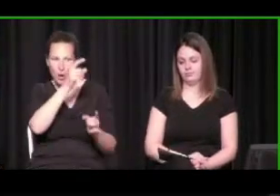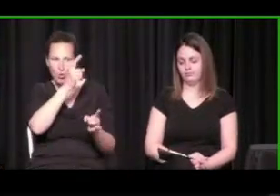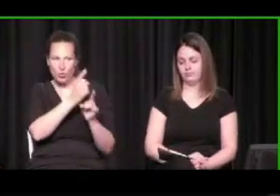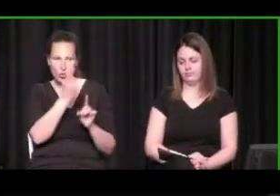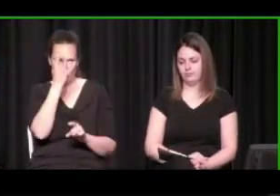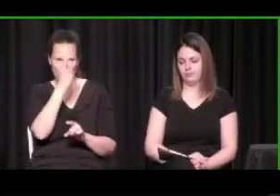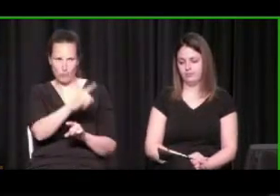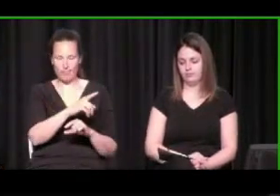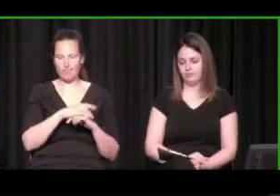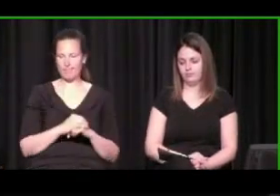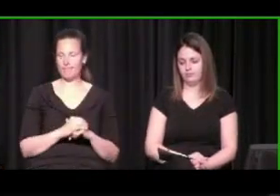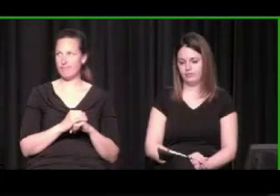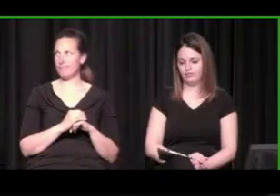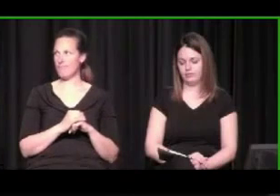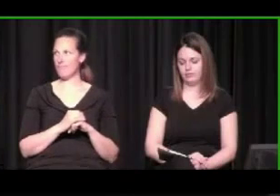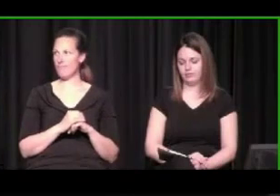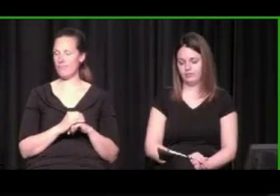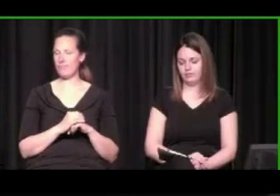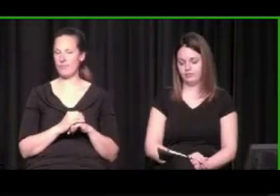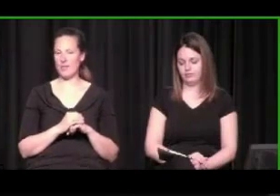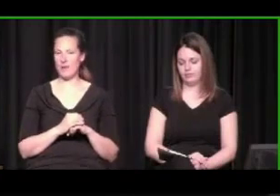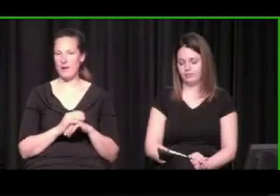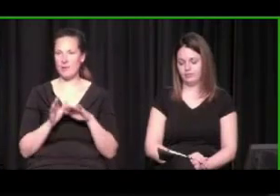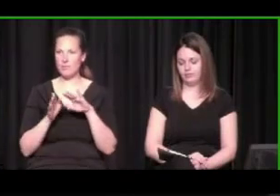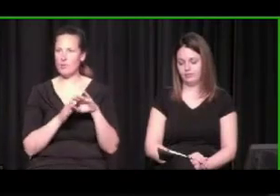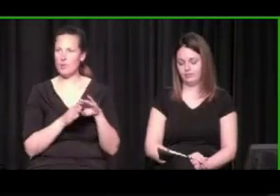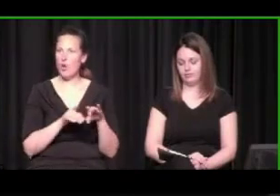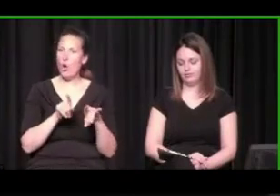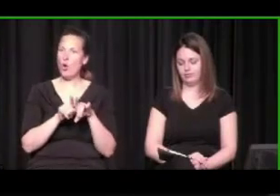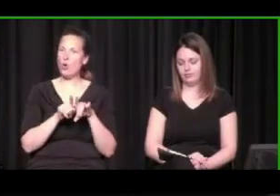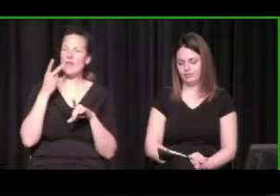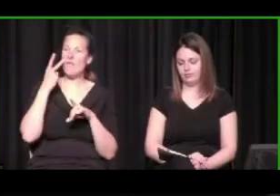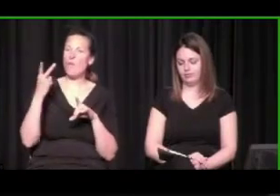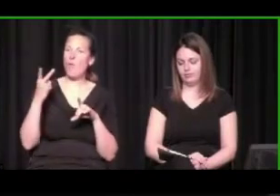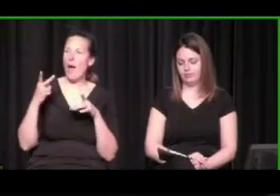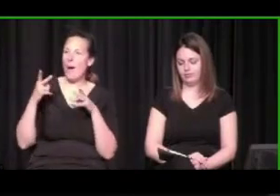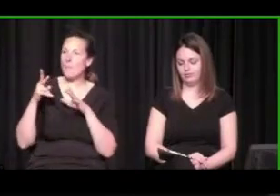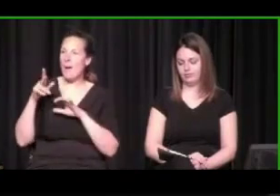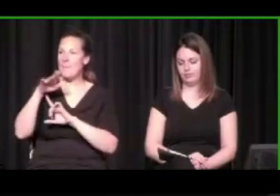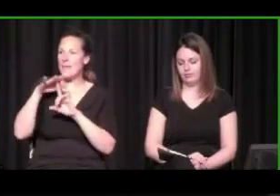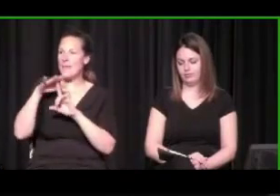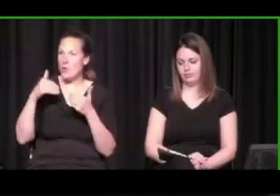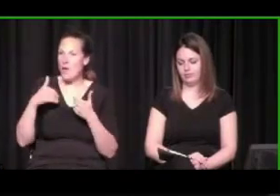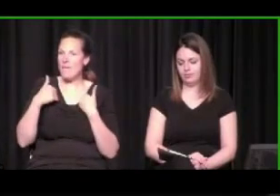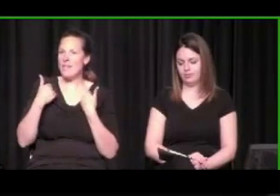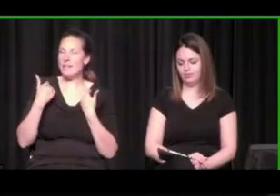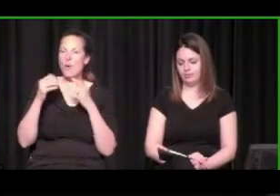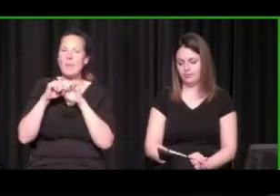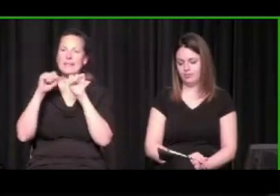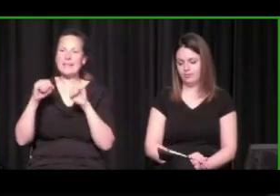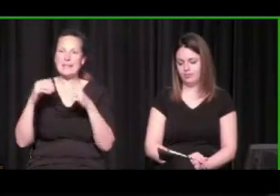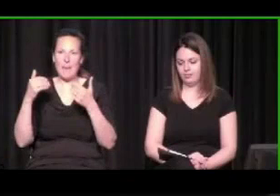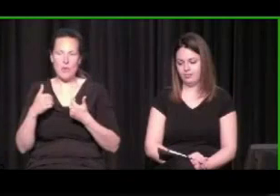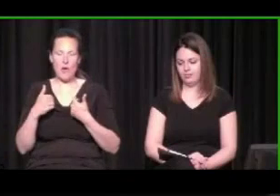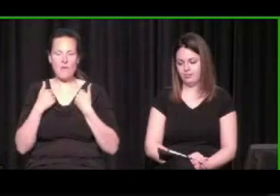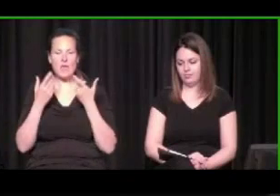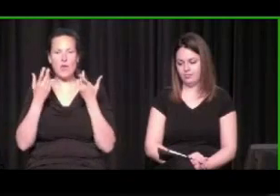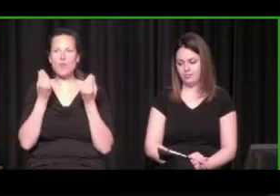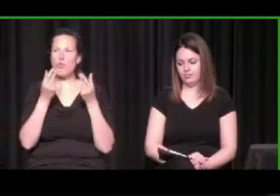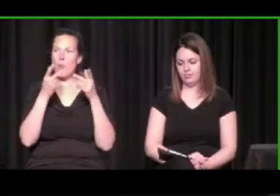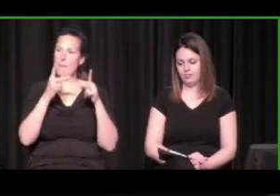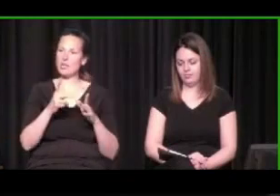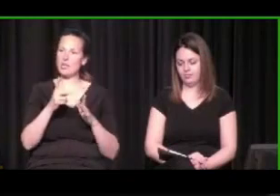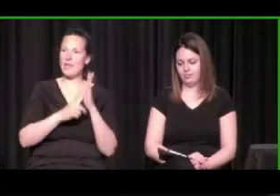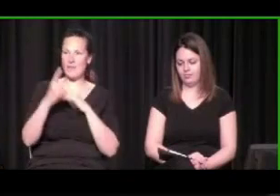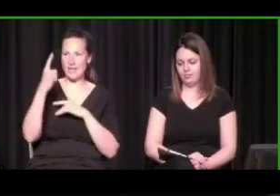vie? Quand on regarde les microsystèmes, c'est-à-dire les milieux de vie dans lesquels les personnes se retrouvent, il y a